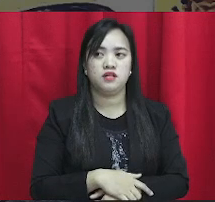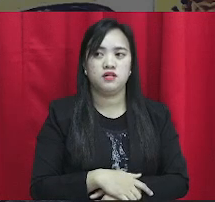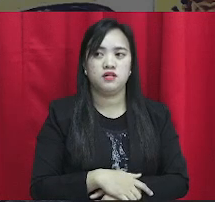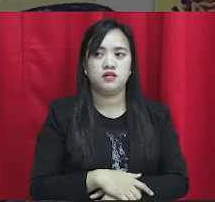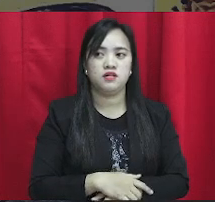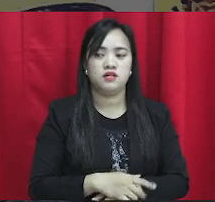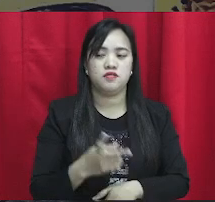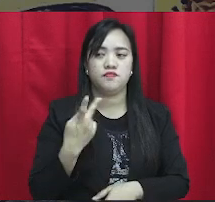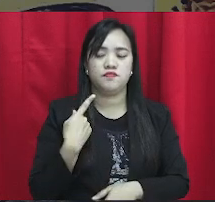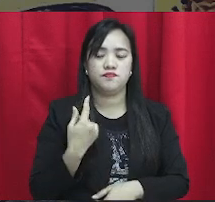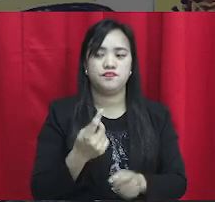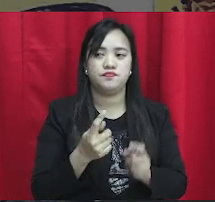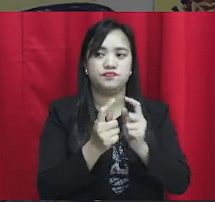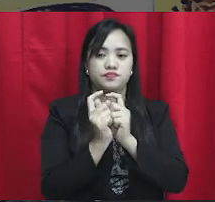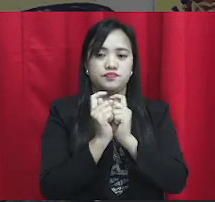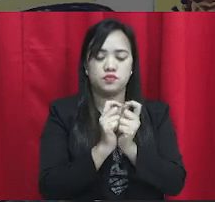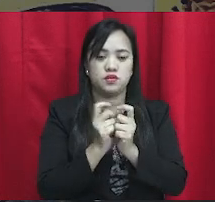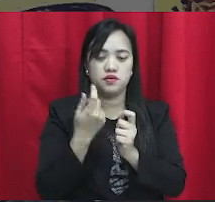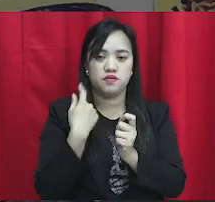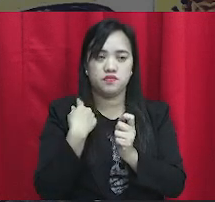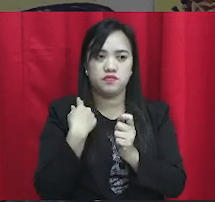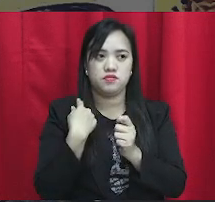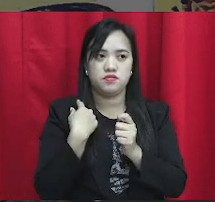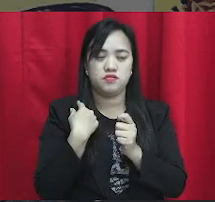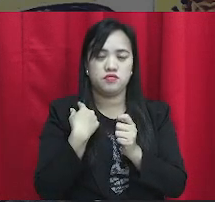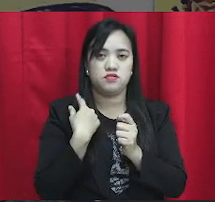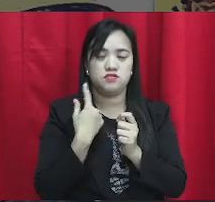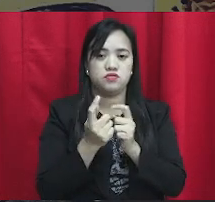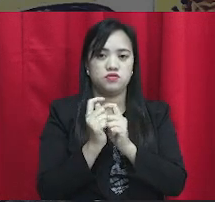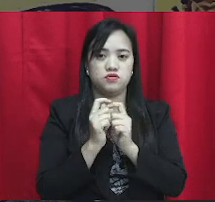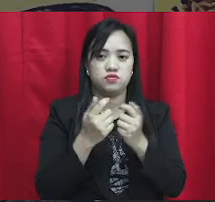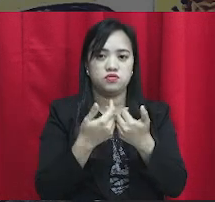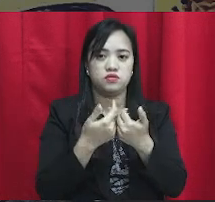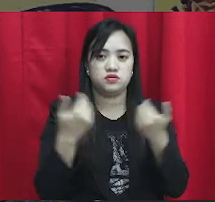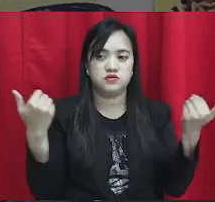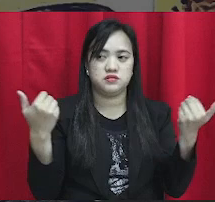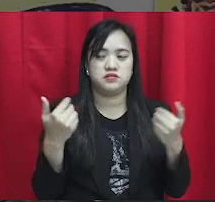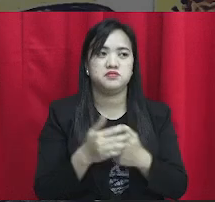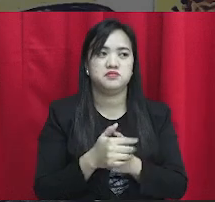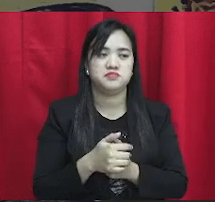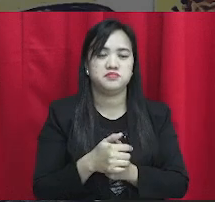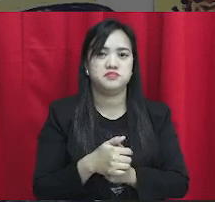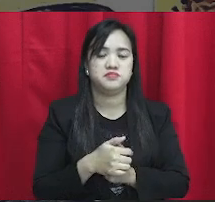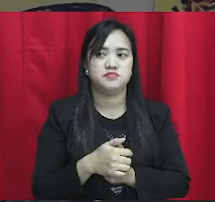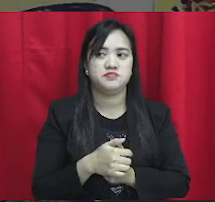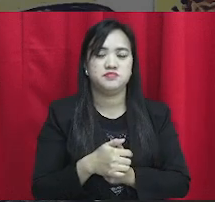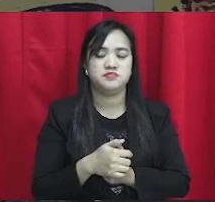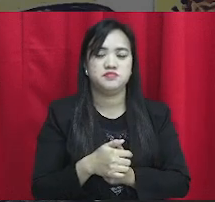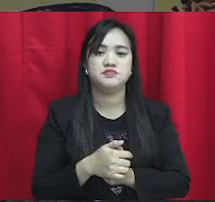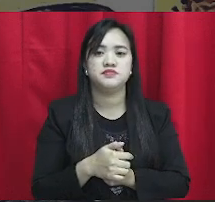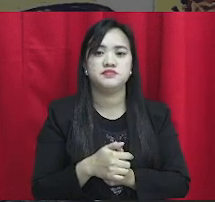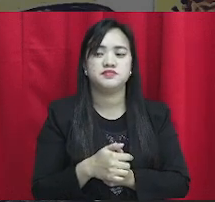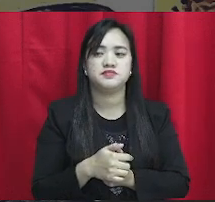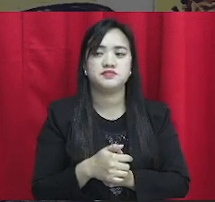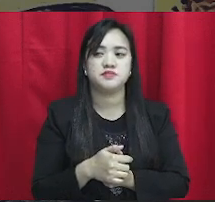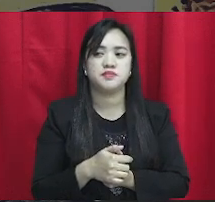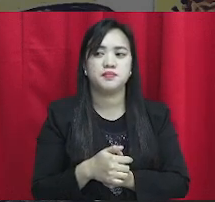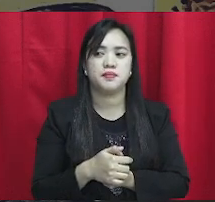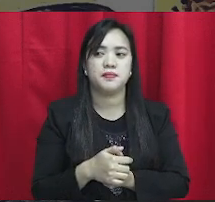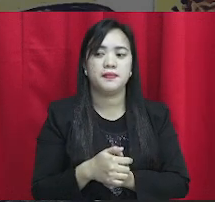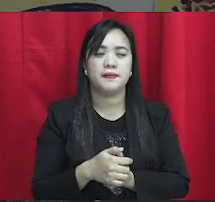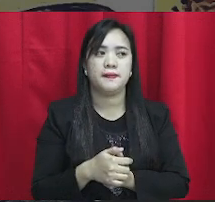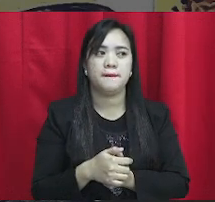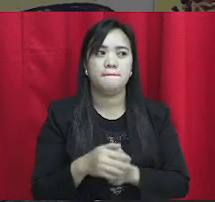nyo po dyan sa bahay o nakahiwalay? Nakahiwalay sila. Kami lang dalawa dito. Very good talaga.